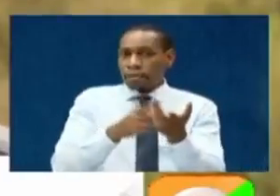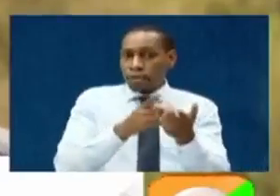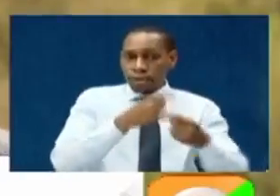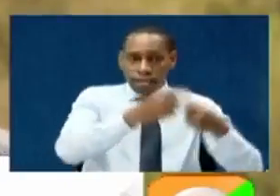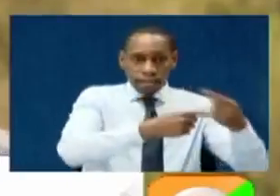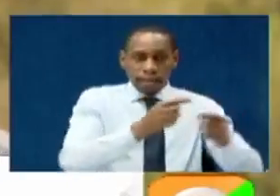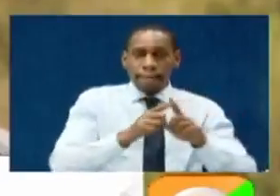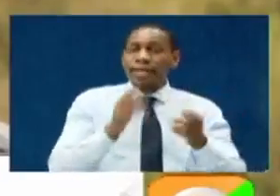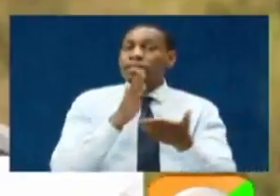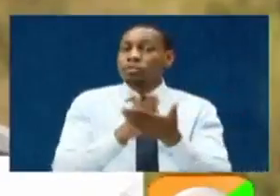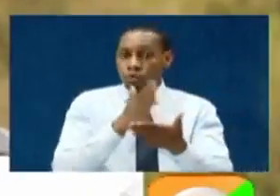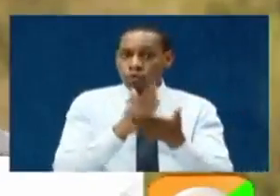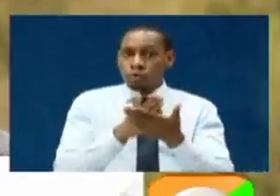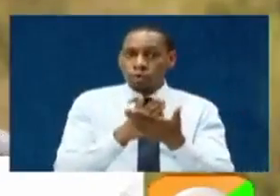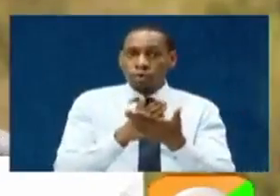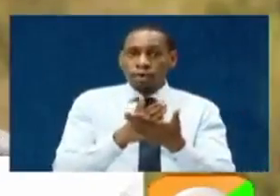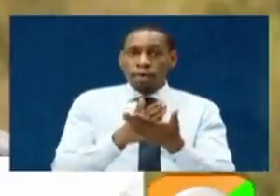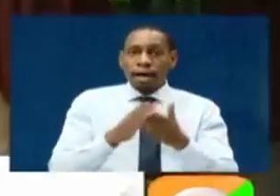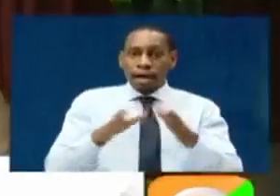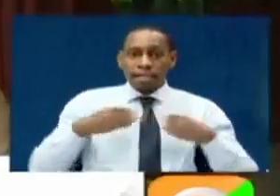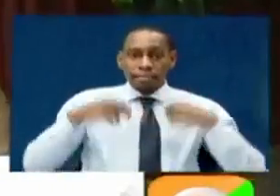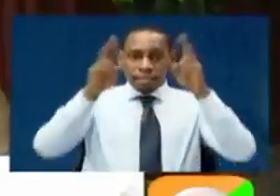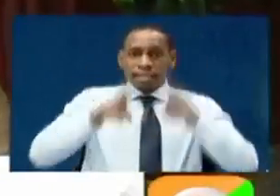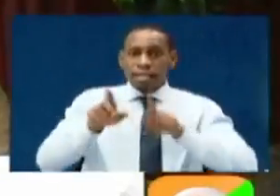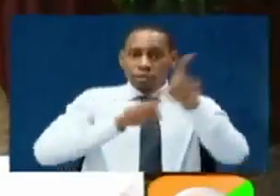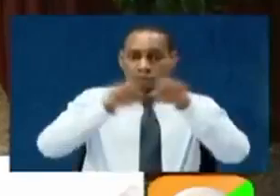calculating. But definitely, we have no international tourism.